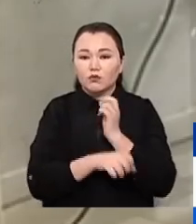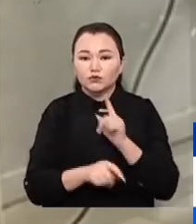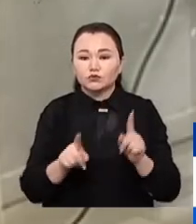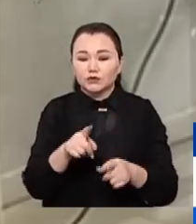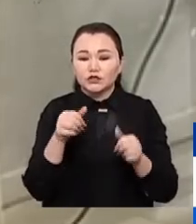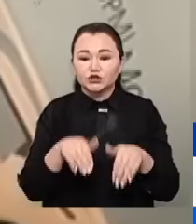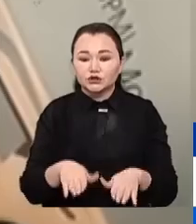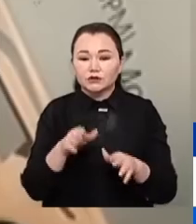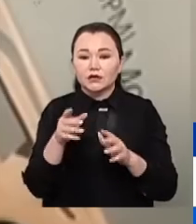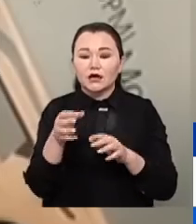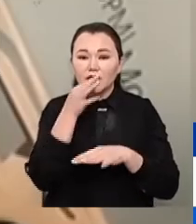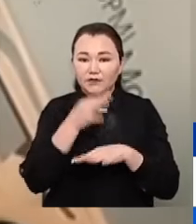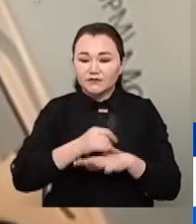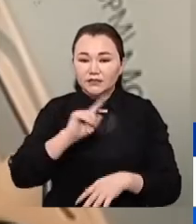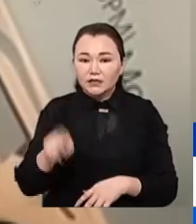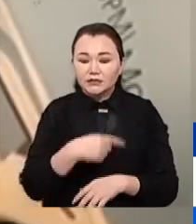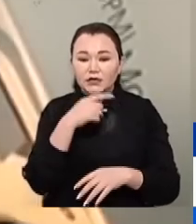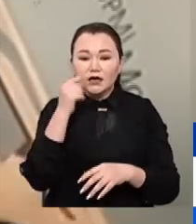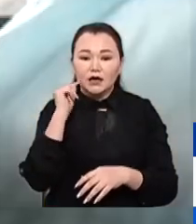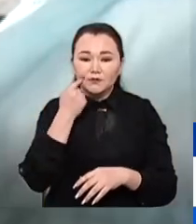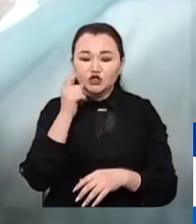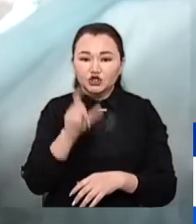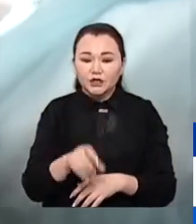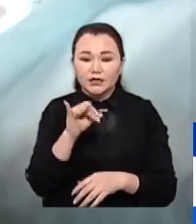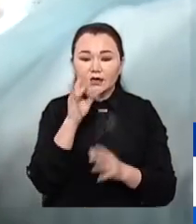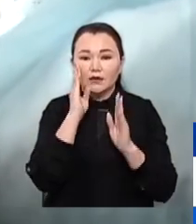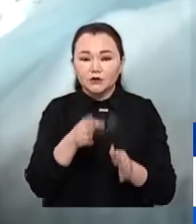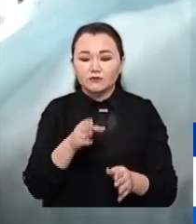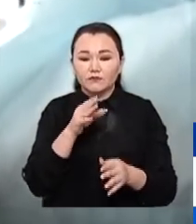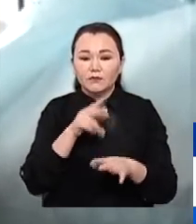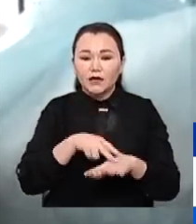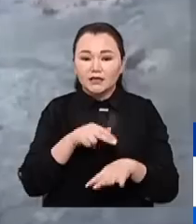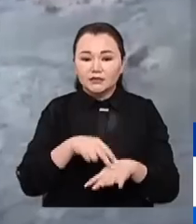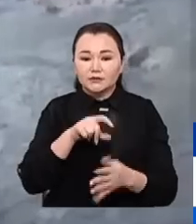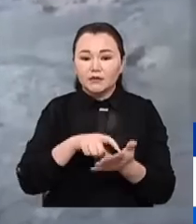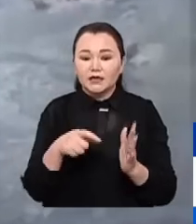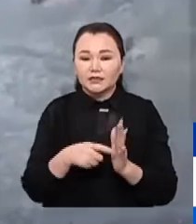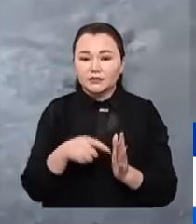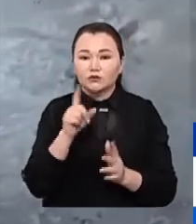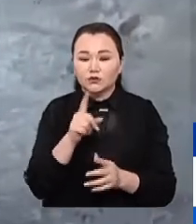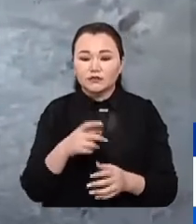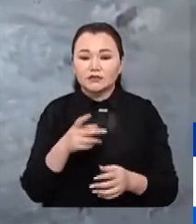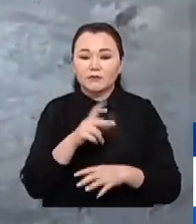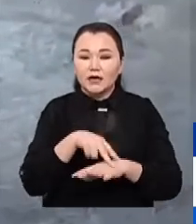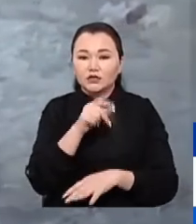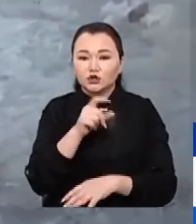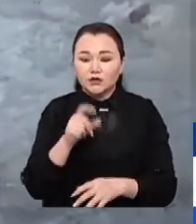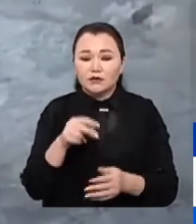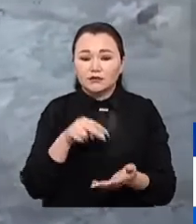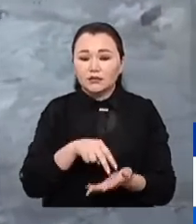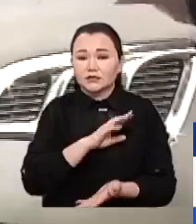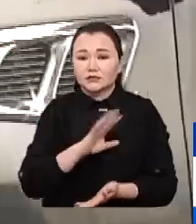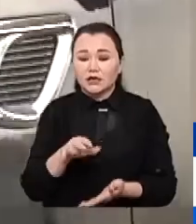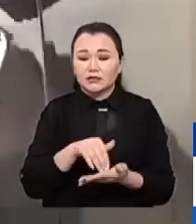чего он решил привлечь к ответственности обидчика и обратился в Участковый пункт Полиции но стражи порядка не стали